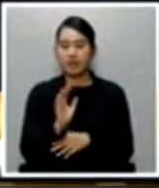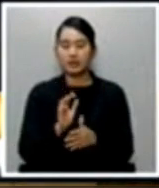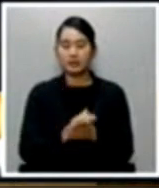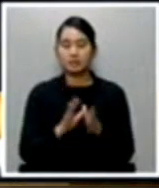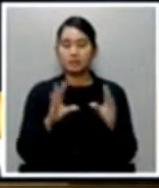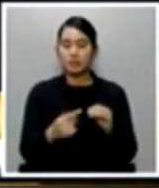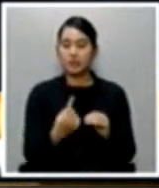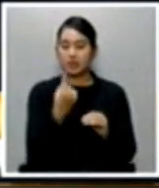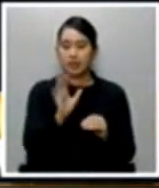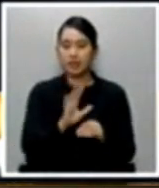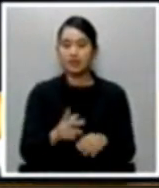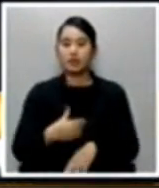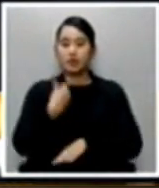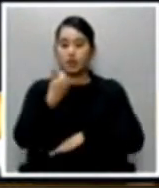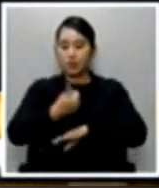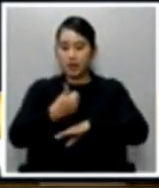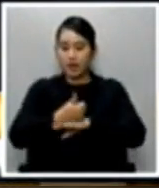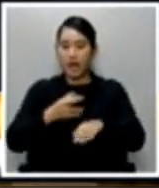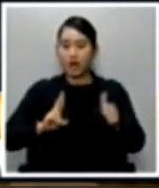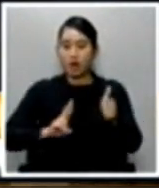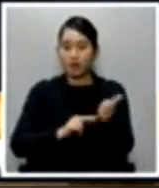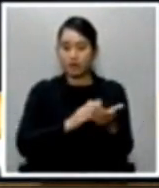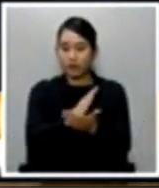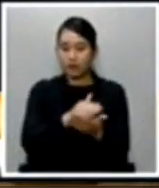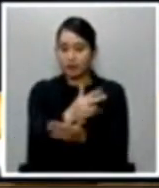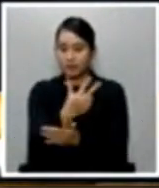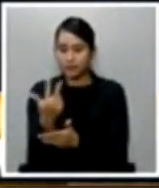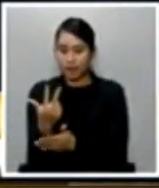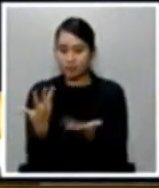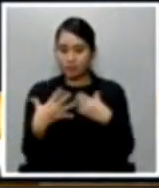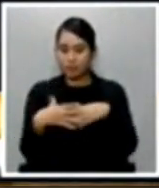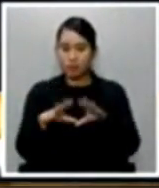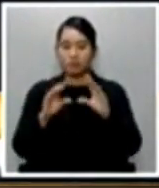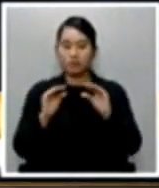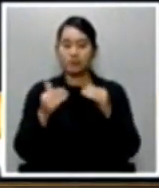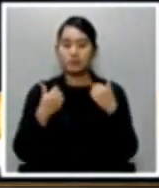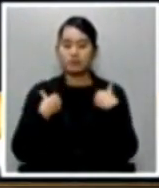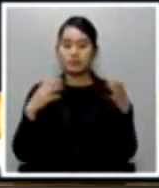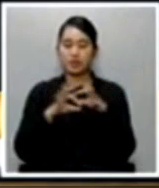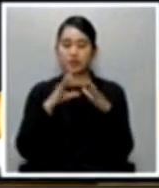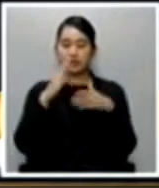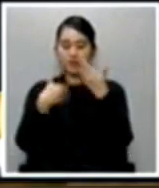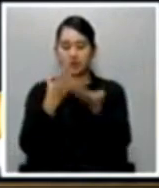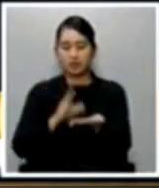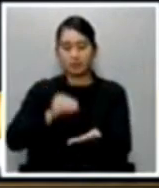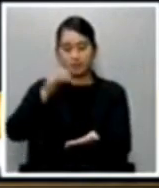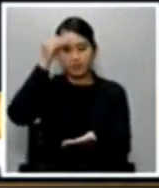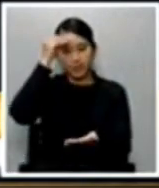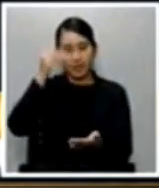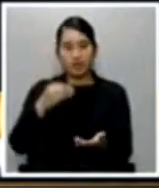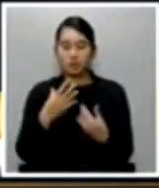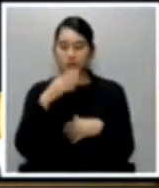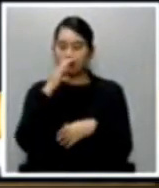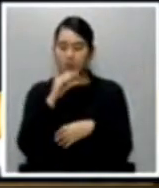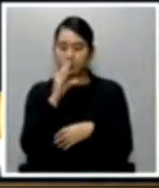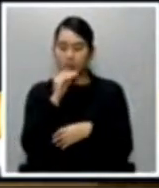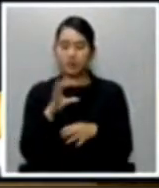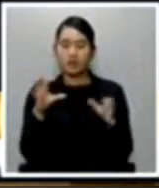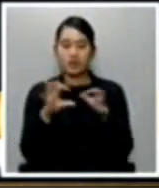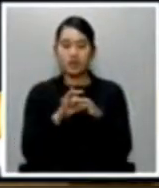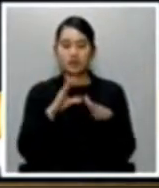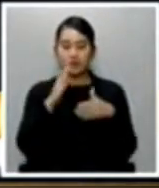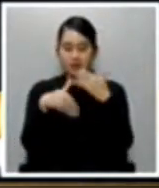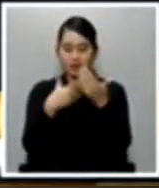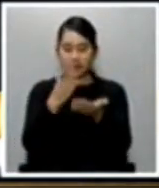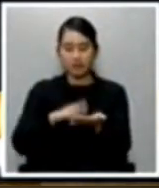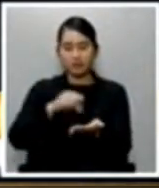กับรองอธิการบดีใน3ฝ่ายด้วยกันอย่านะครับในเรื่องกิจการนักศึกษาซึ่งจะเป็นพูดถึงเรื่องของกิจกรรมนักศึกษ